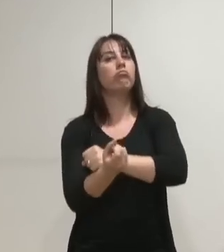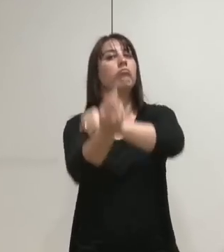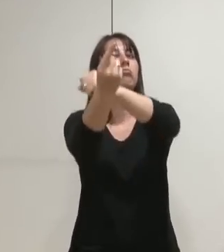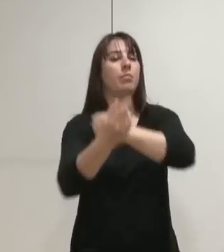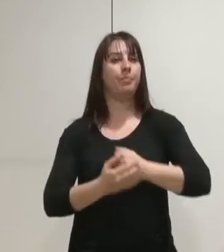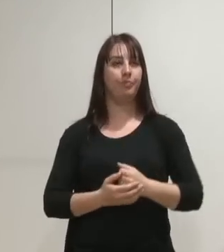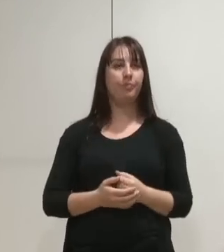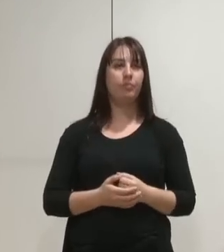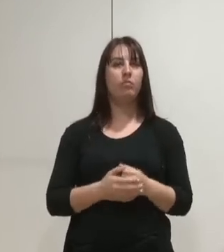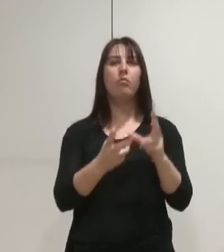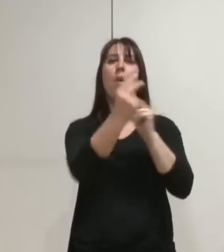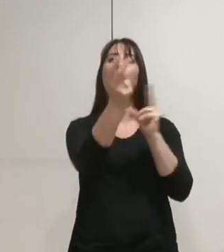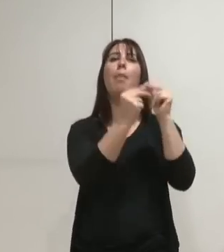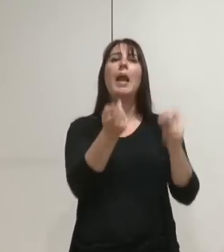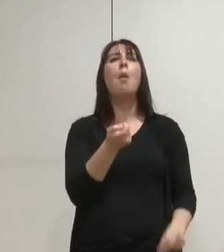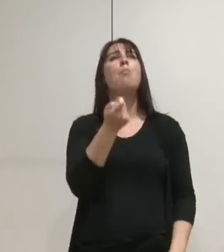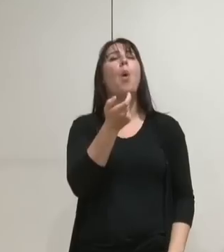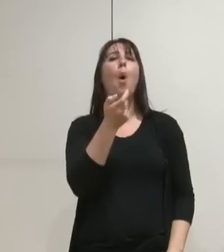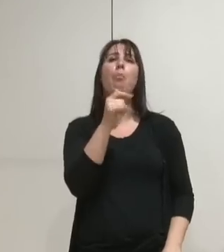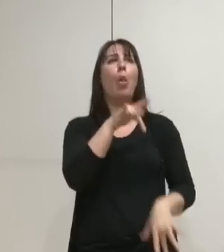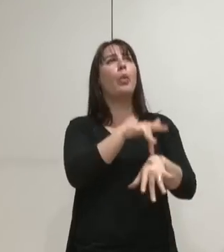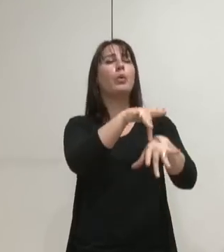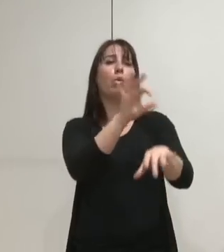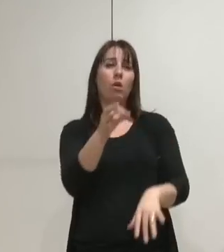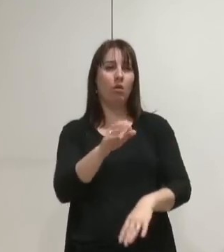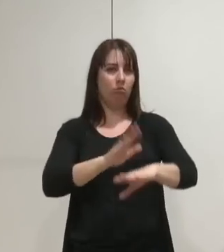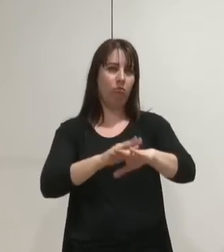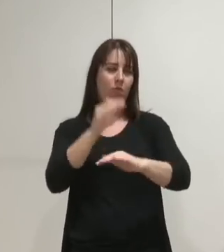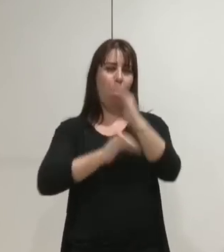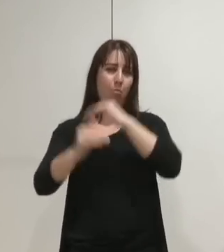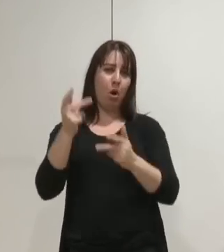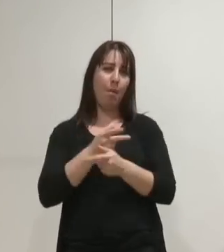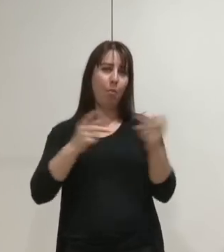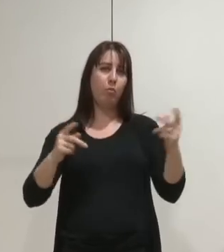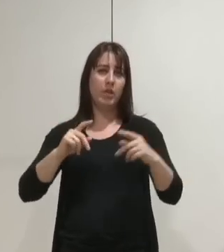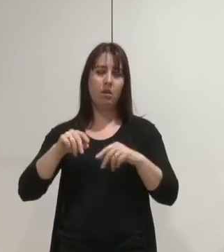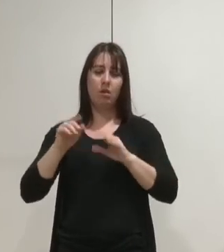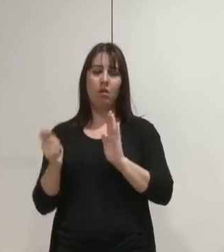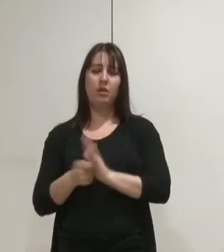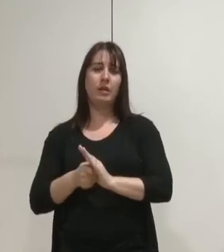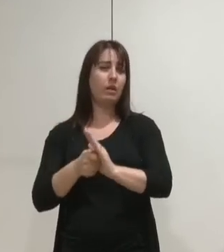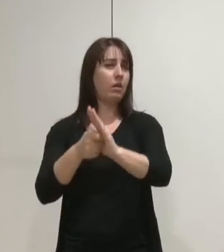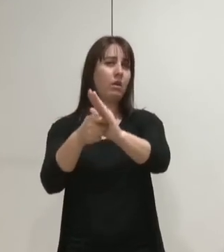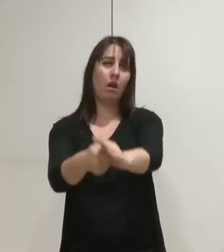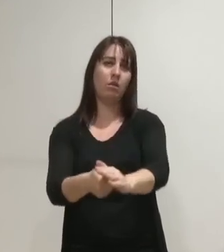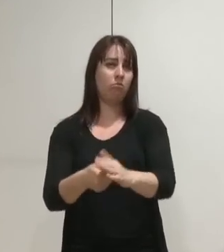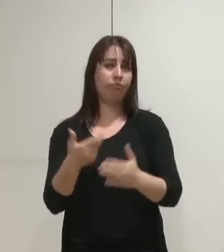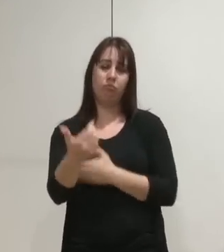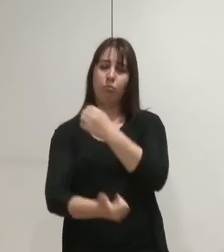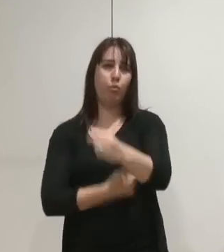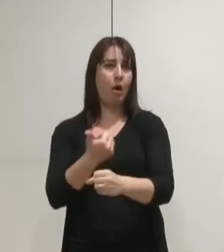fait que le le palais est peu utilisé je vous invite à à regarder la programmation publique déjà de ce qui va y avoir au Palais des Sports cette